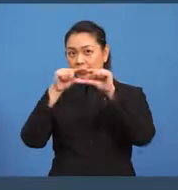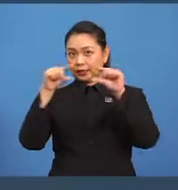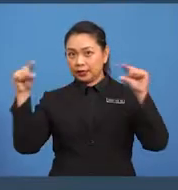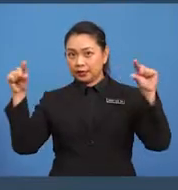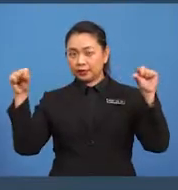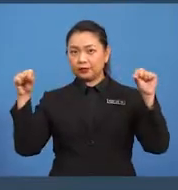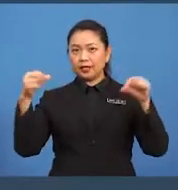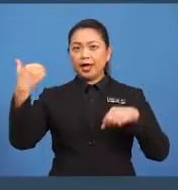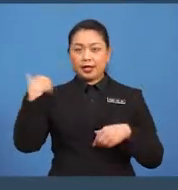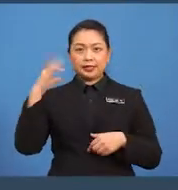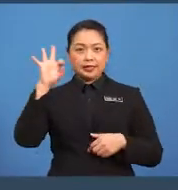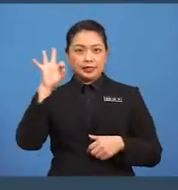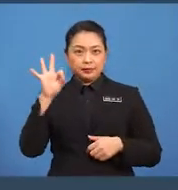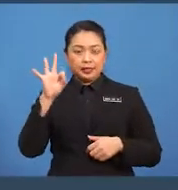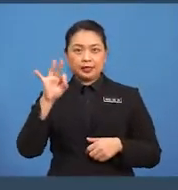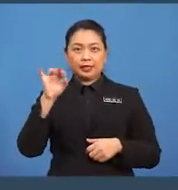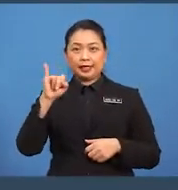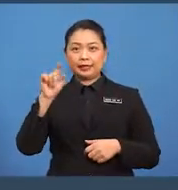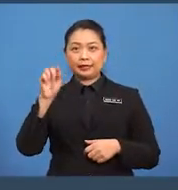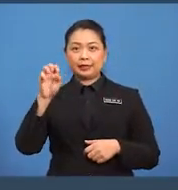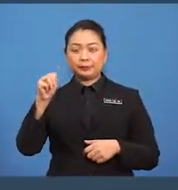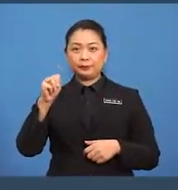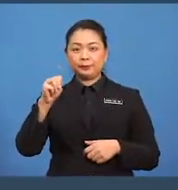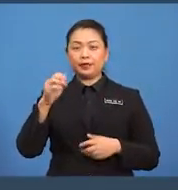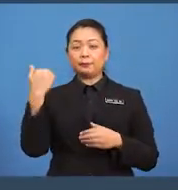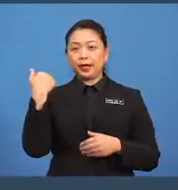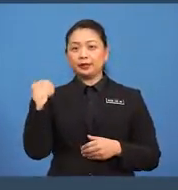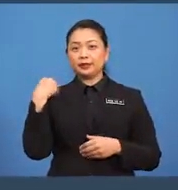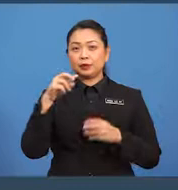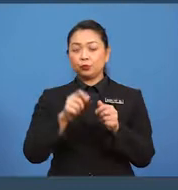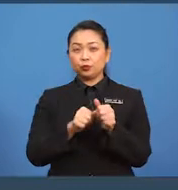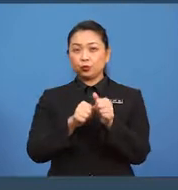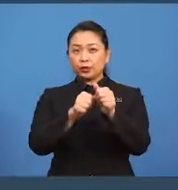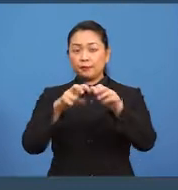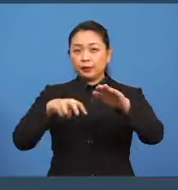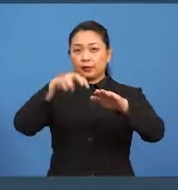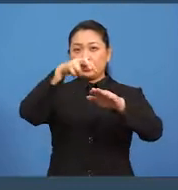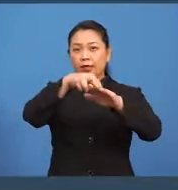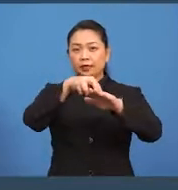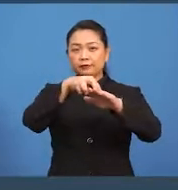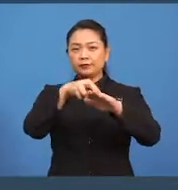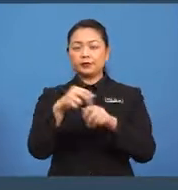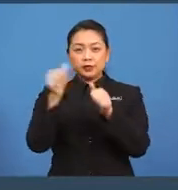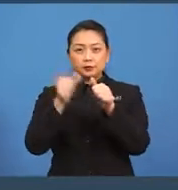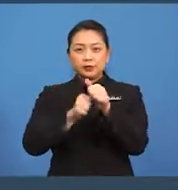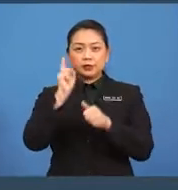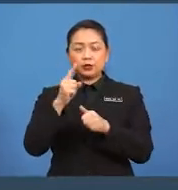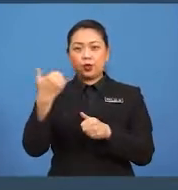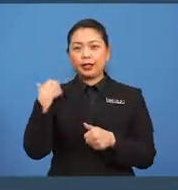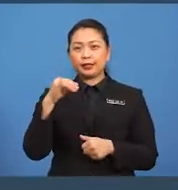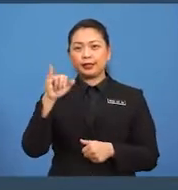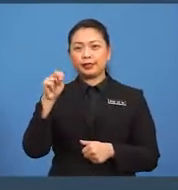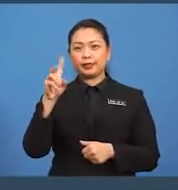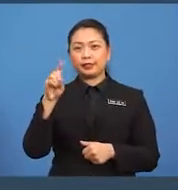mempunyai 9 item yang berada dalam urutan menaik. Setiap item diwakili oleh indeks